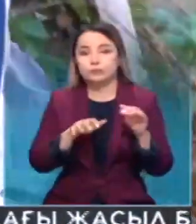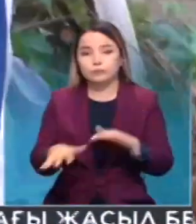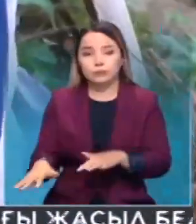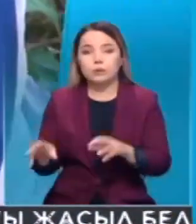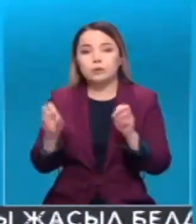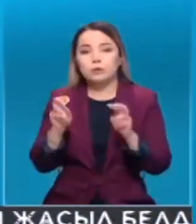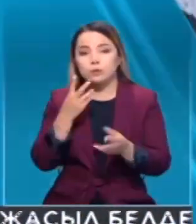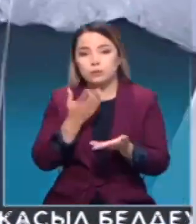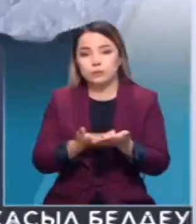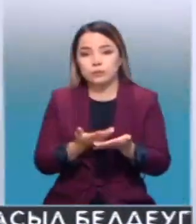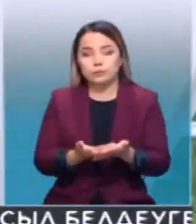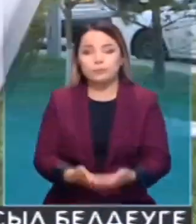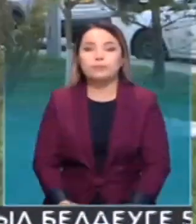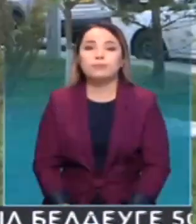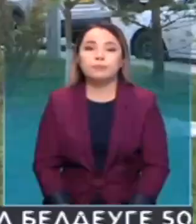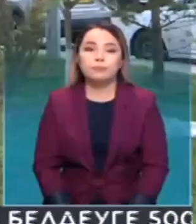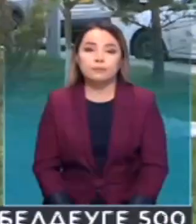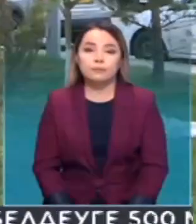Болды ол анық.